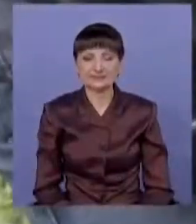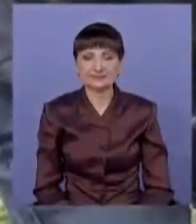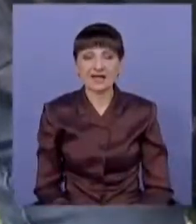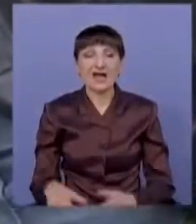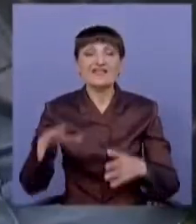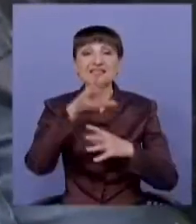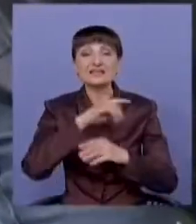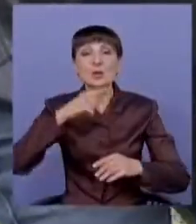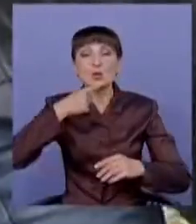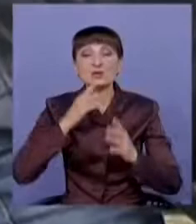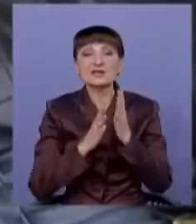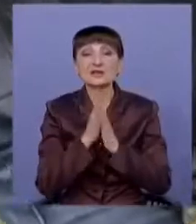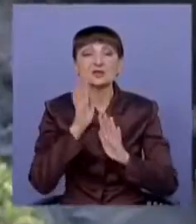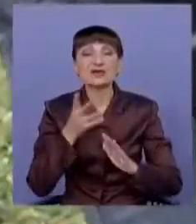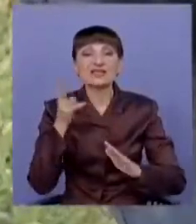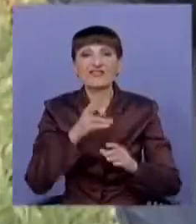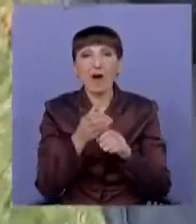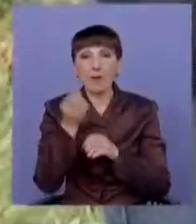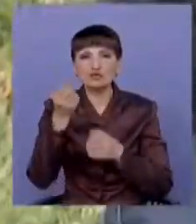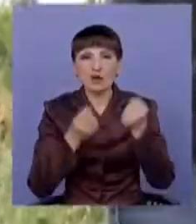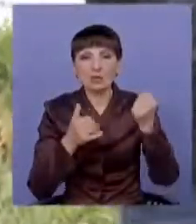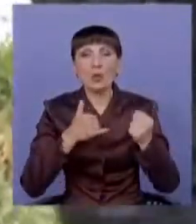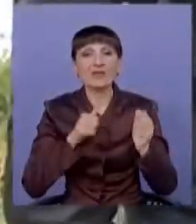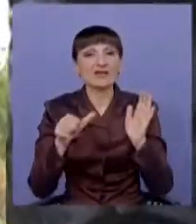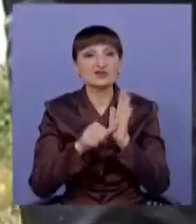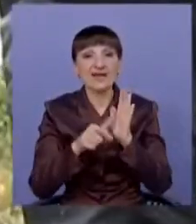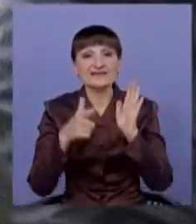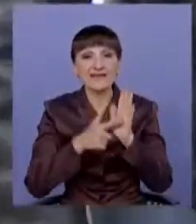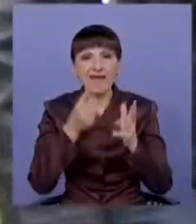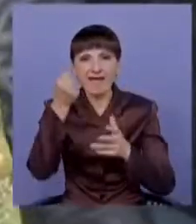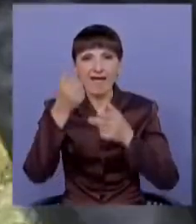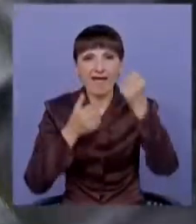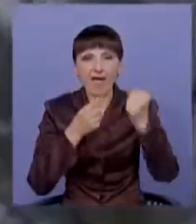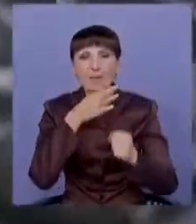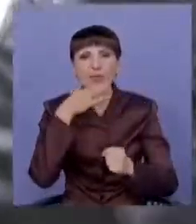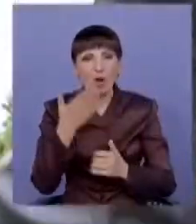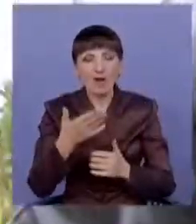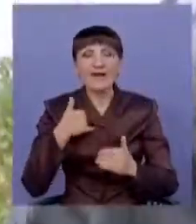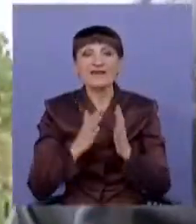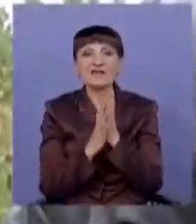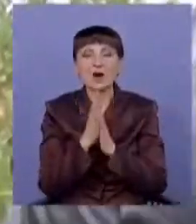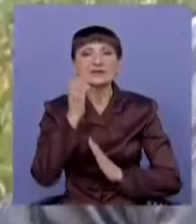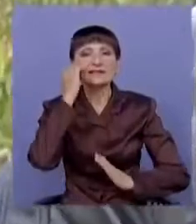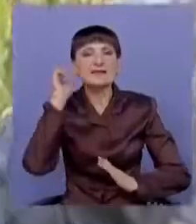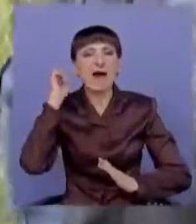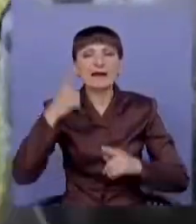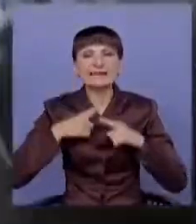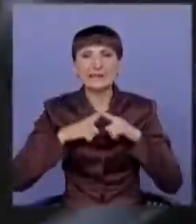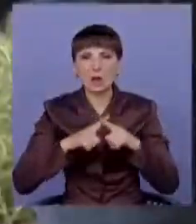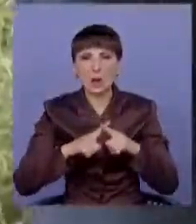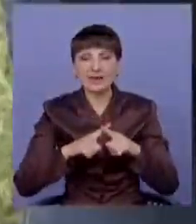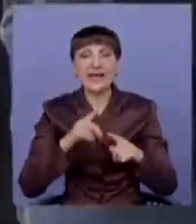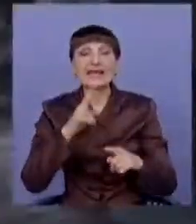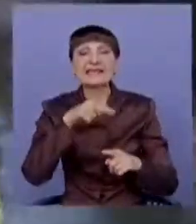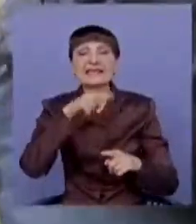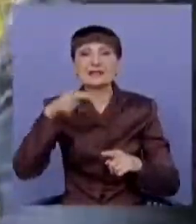Везде кукуруза растет только с двумя початками. У меня же 6-7 початков на одном стебле. Я их выращиваю по старинной технологии. Из